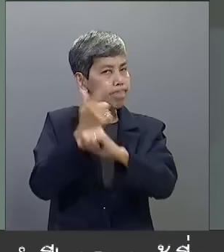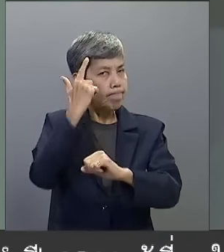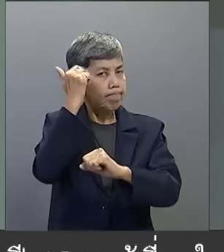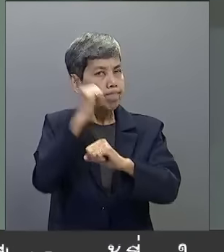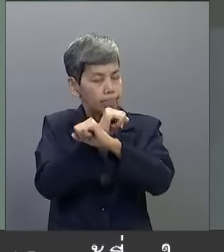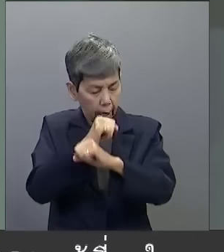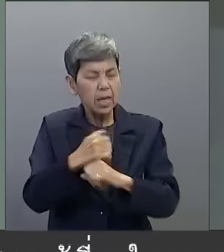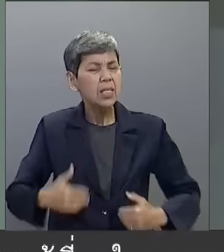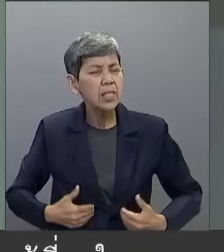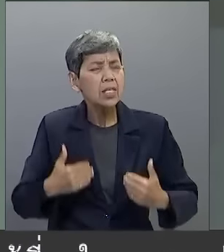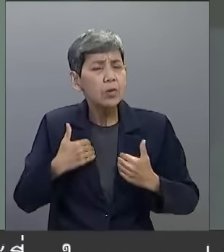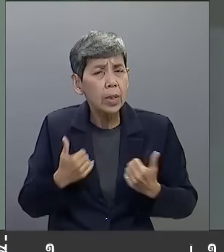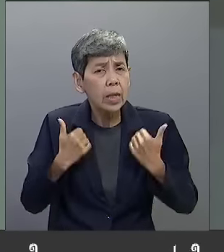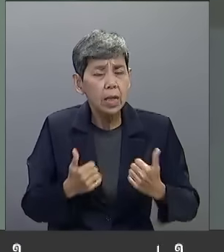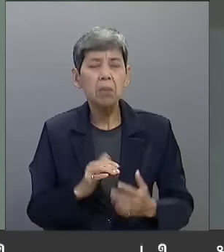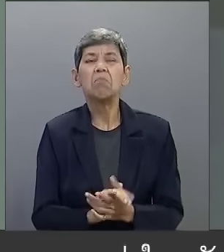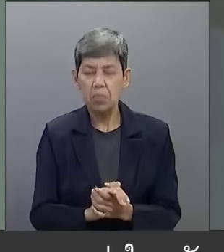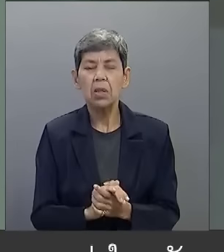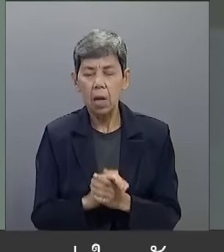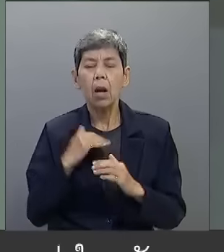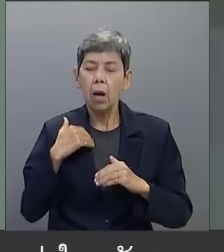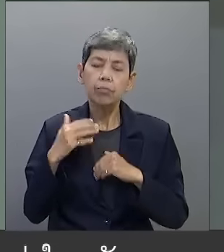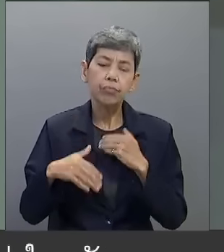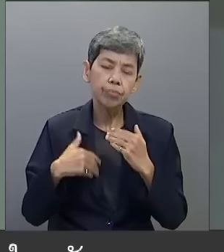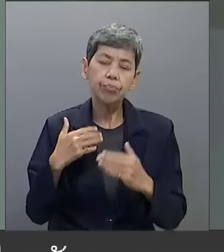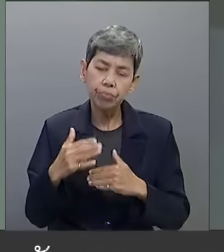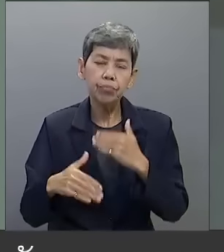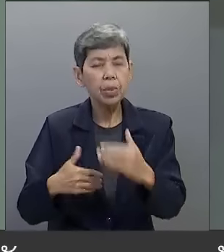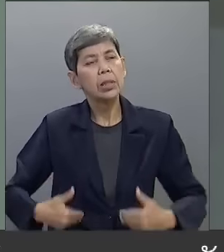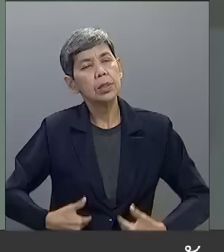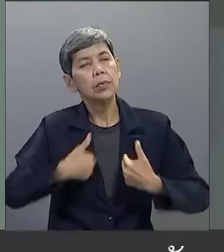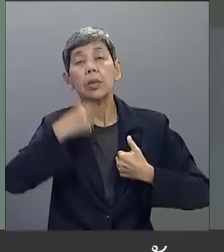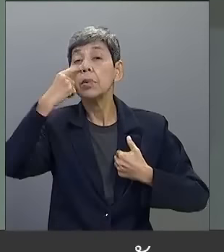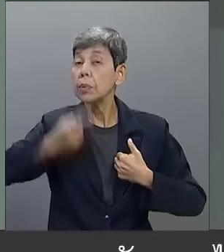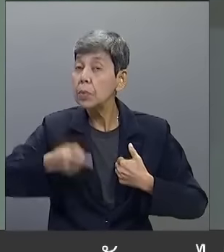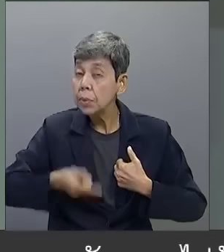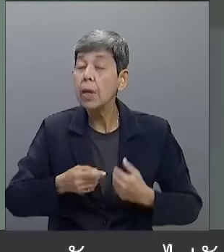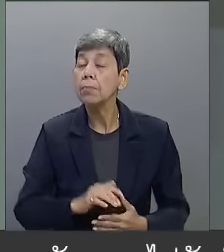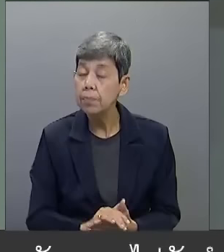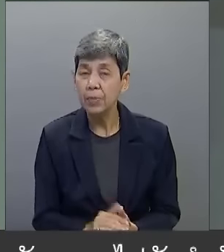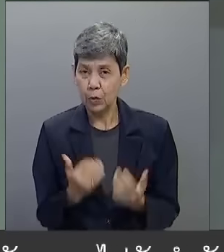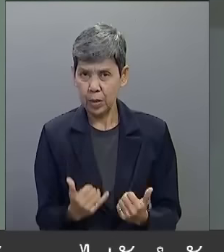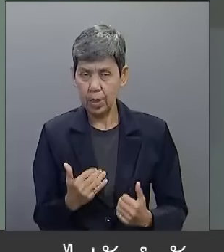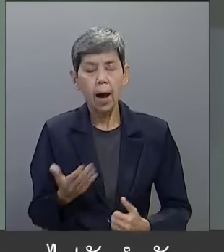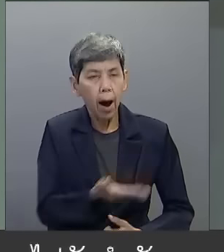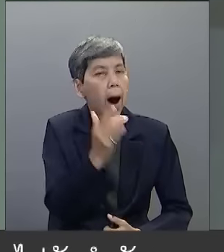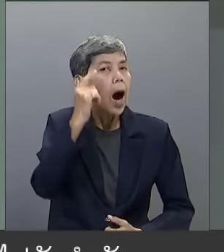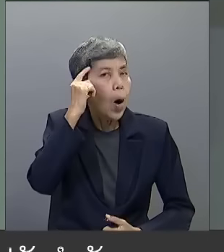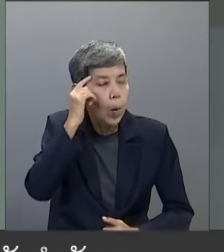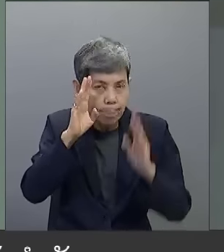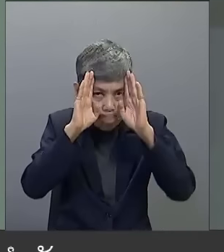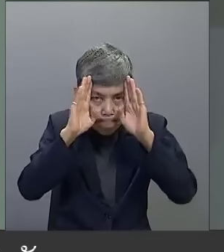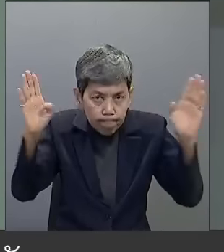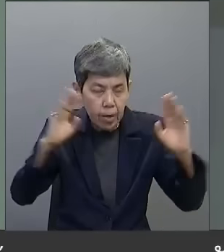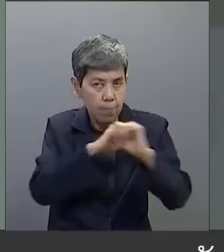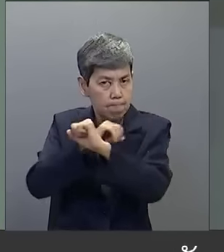การใช้ชีวิตเพราะว่าณวันนี้เองเนี่ยโลกก็ยังต้องหมุนไปเราทุกคนก็ยังต้องกลับมาใช้ชีวิตกันแล้วนะคะคุณผู้ชมคะแต่วันนี้ให้เรารู้ทันกันได้ถึงสถาน